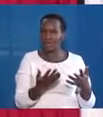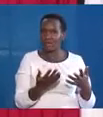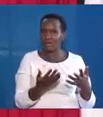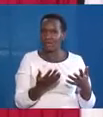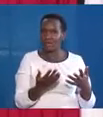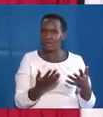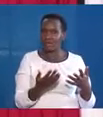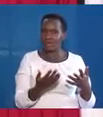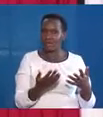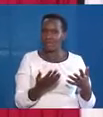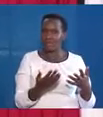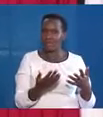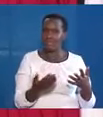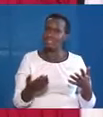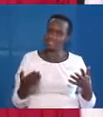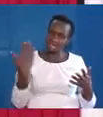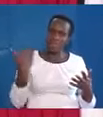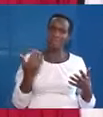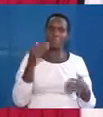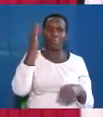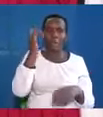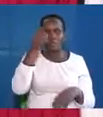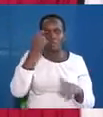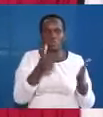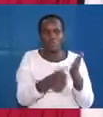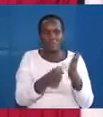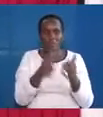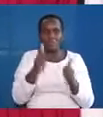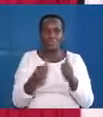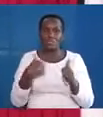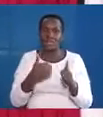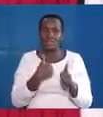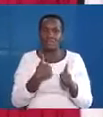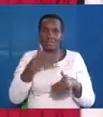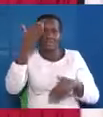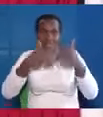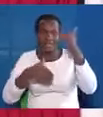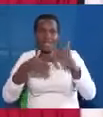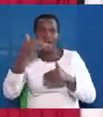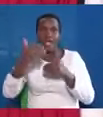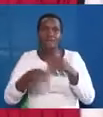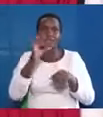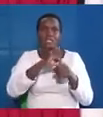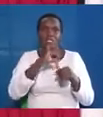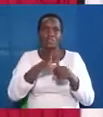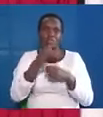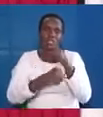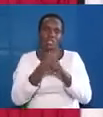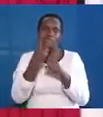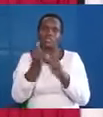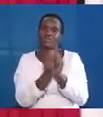ulikuwa kwa shida ambazo tulizipata baada ya uchaguzi wa mwaka what 2017,